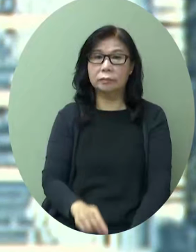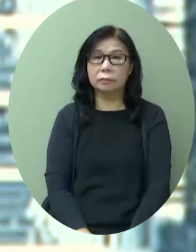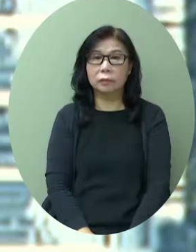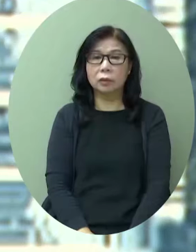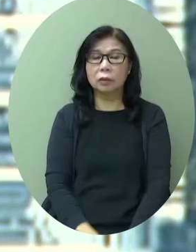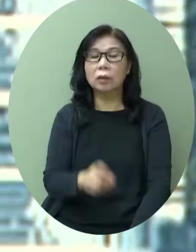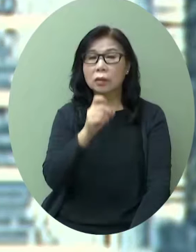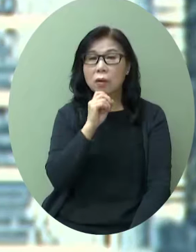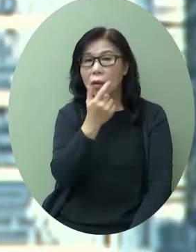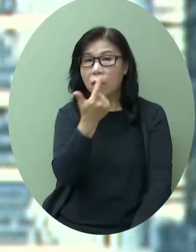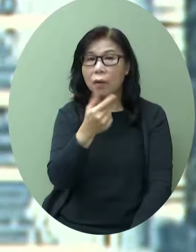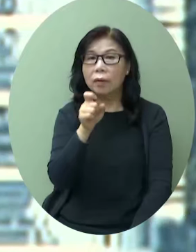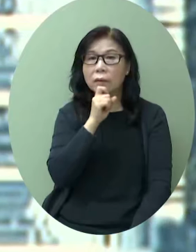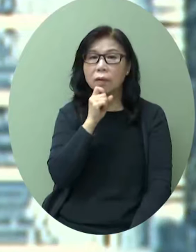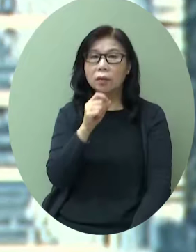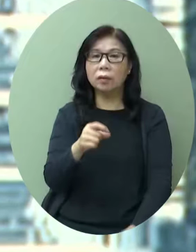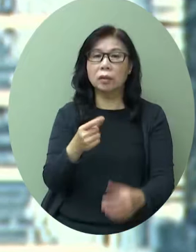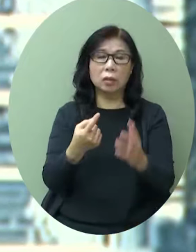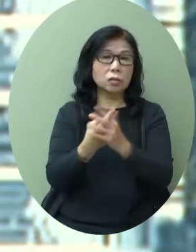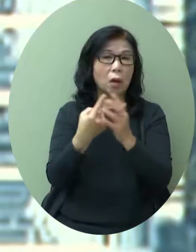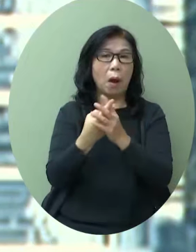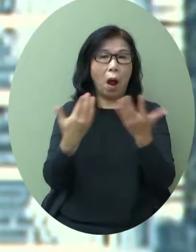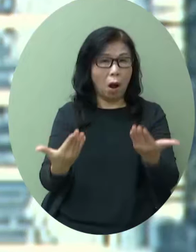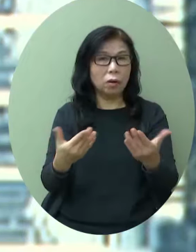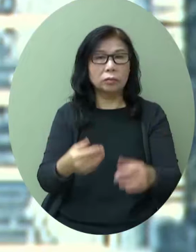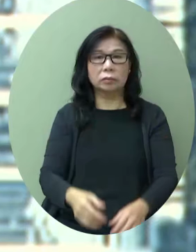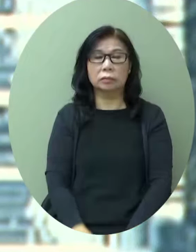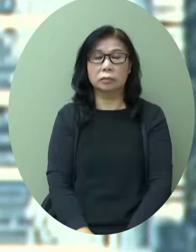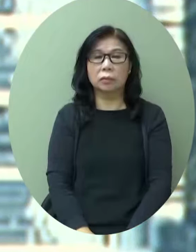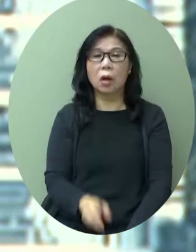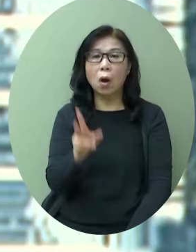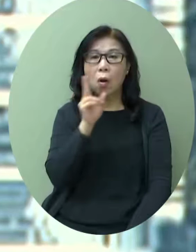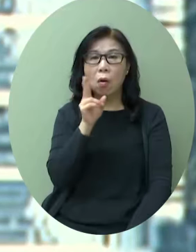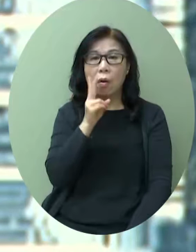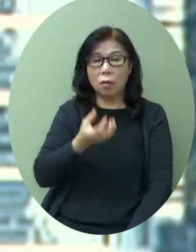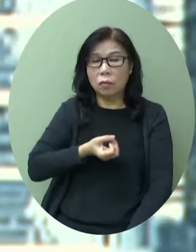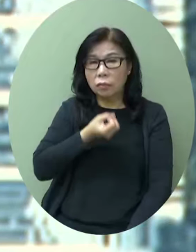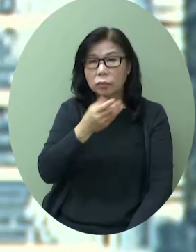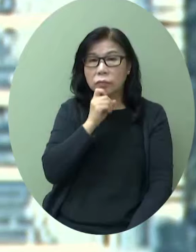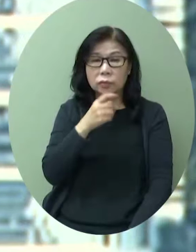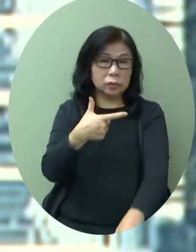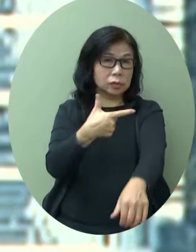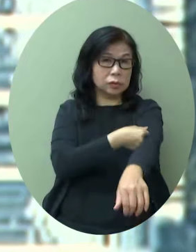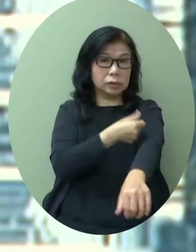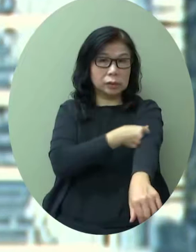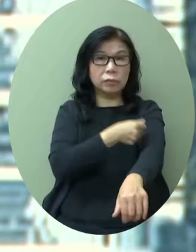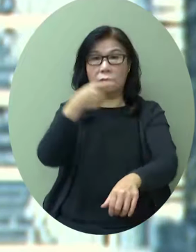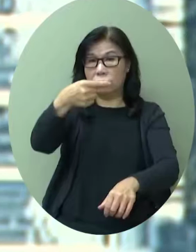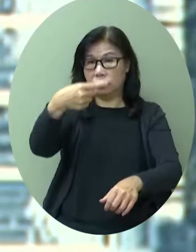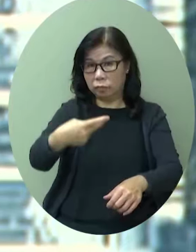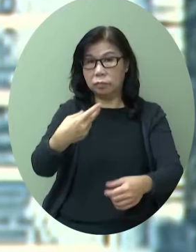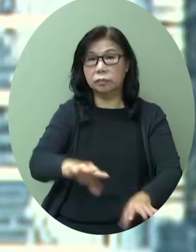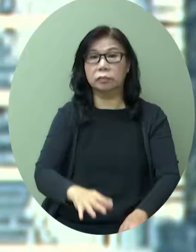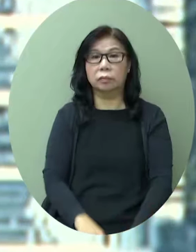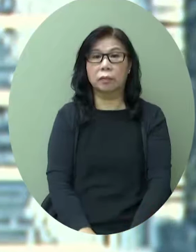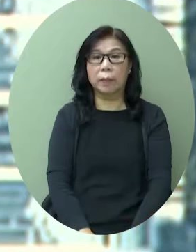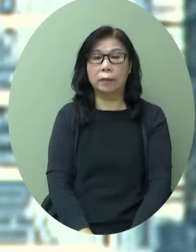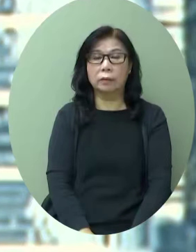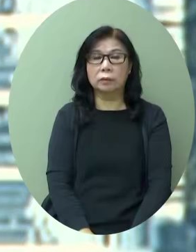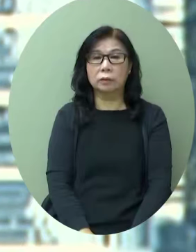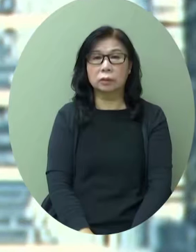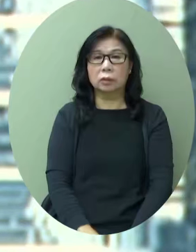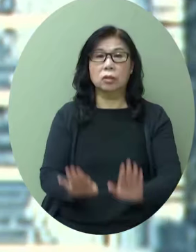上亦都有一啲叫 breakthrough 一啲突破，就係話好似你提出啦，係接種咗疫苗，有